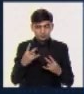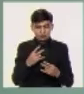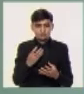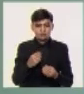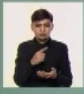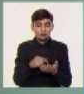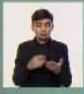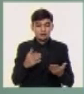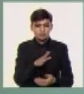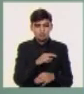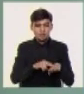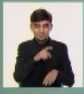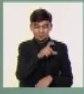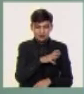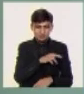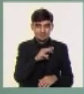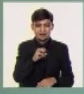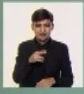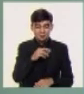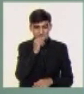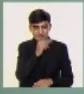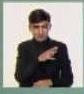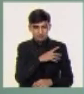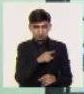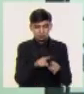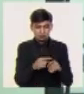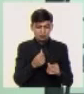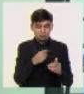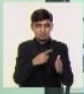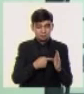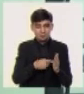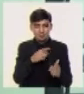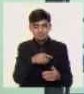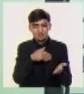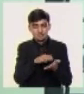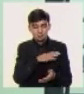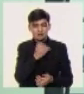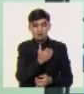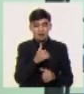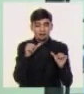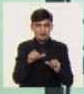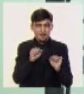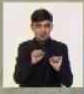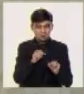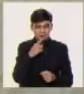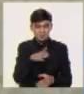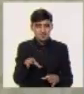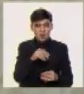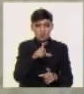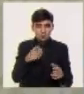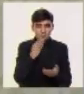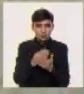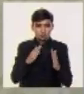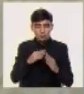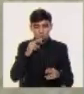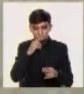вопросы? Полицейский, которого Татьяна Костыгова обвинила в вымогательстве, отказался от комментариев. Его адвокат ответил, что все люди, лишившиеся своего